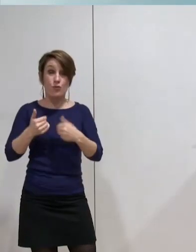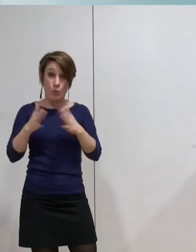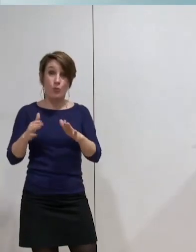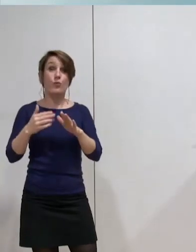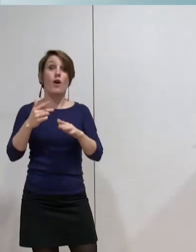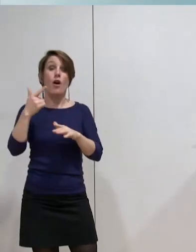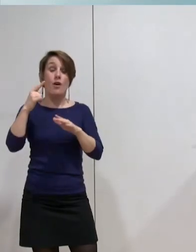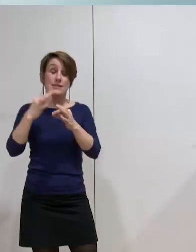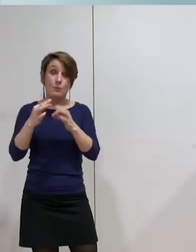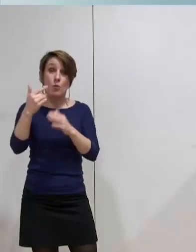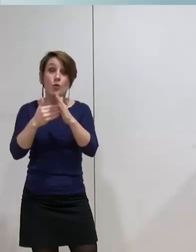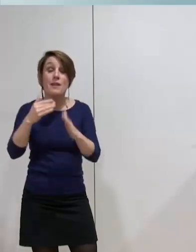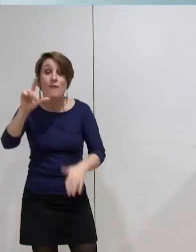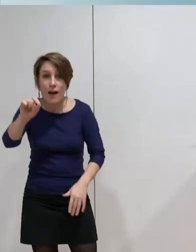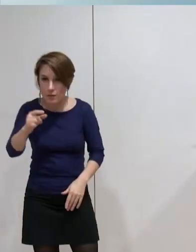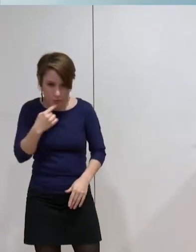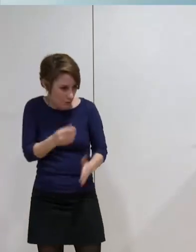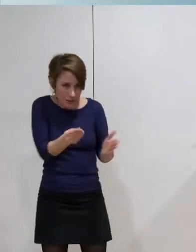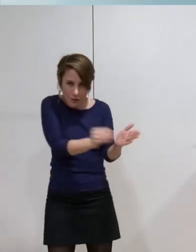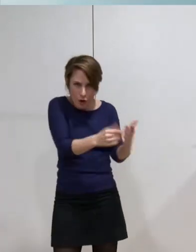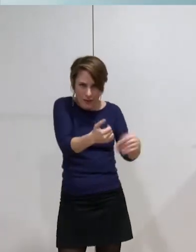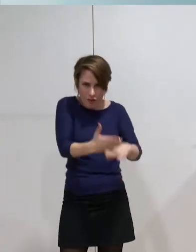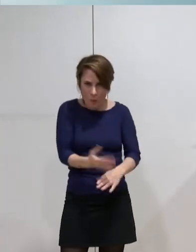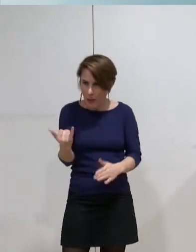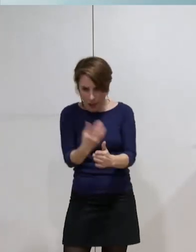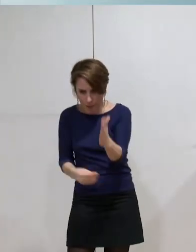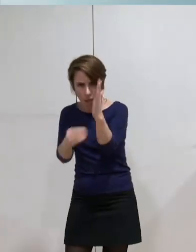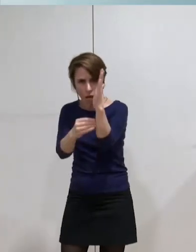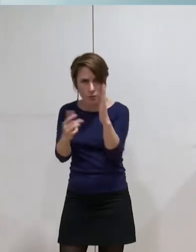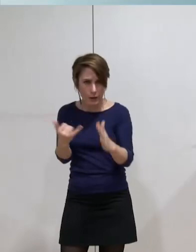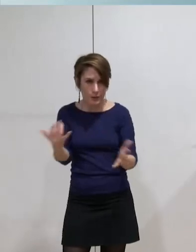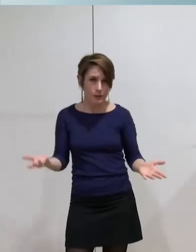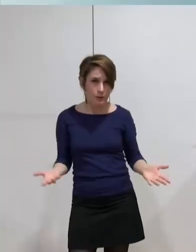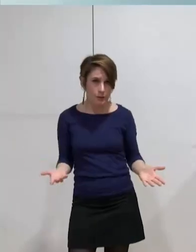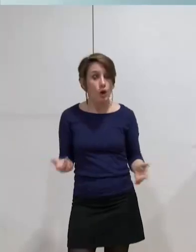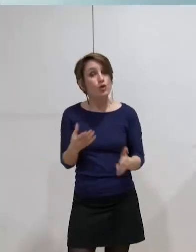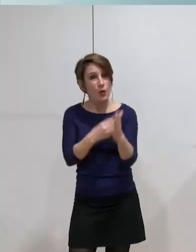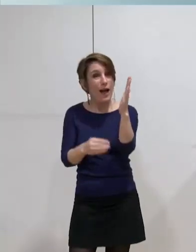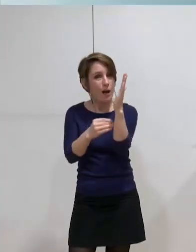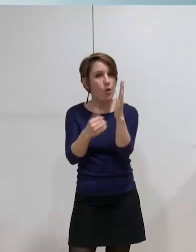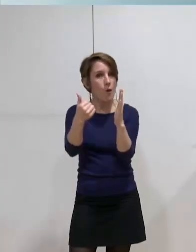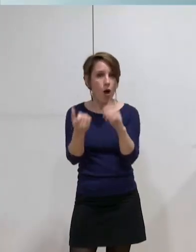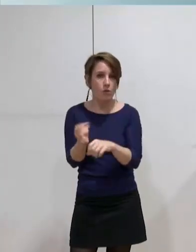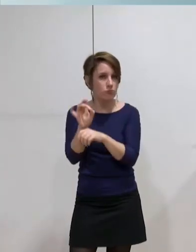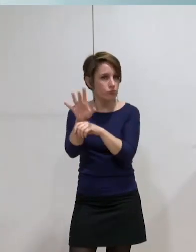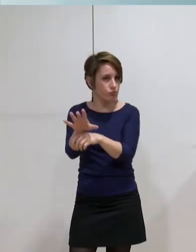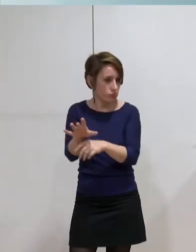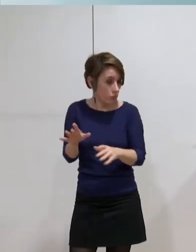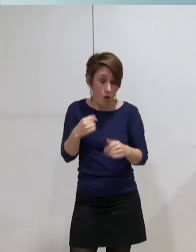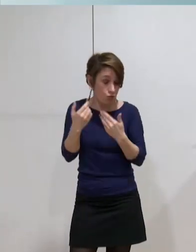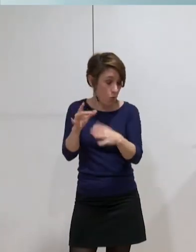délibération donc je vois pas l'intérêt de le réécrire une deuxième fois donc je propose de retirer cet amendement en tout cas ne pas le